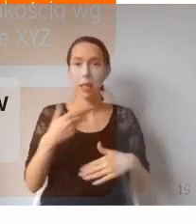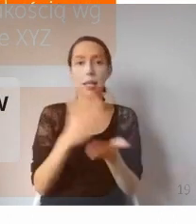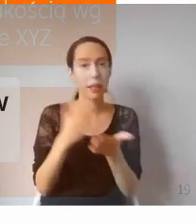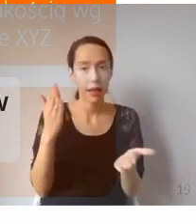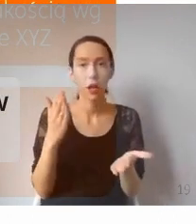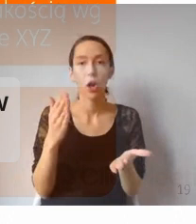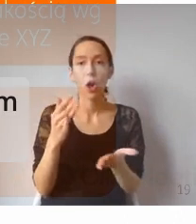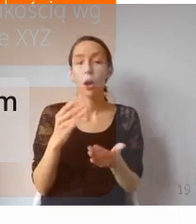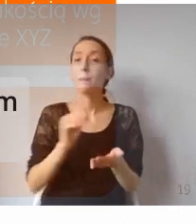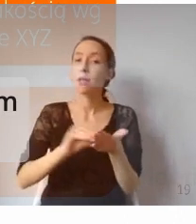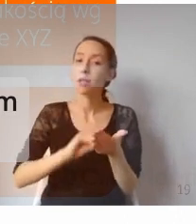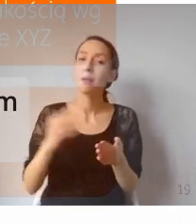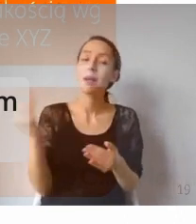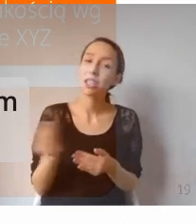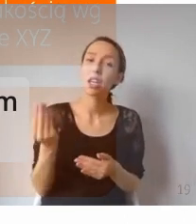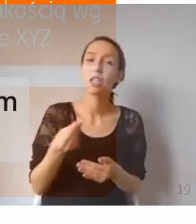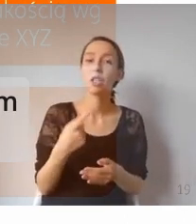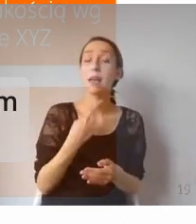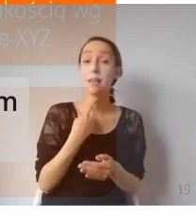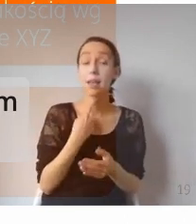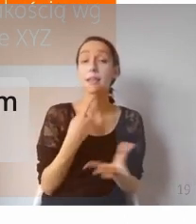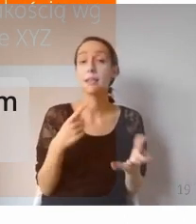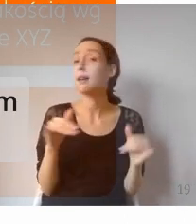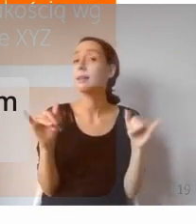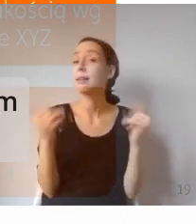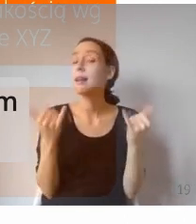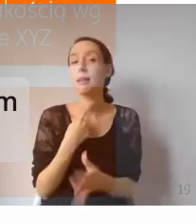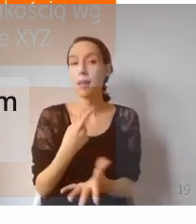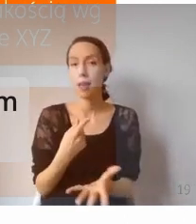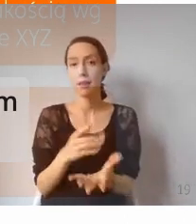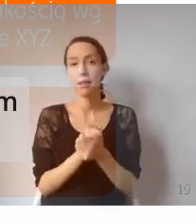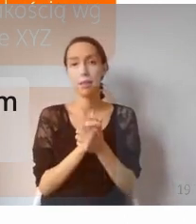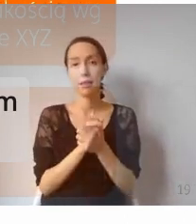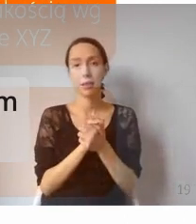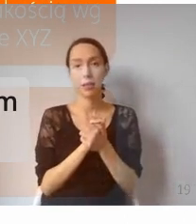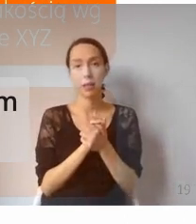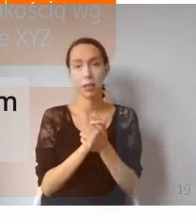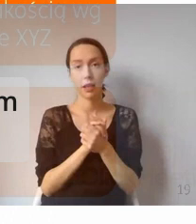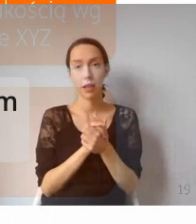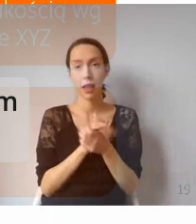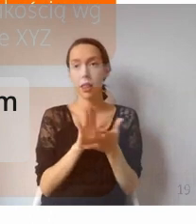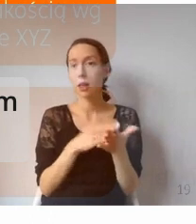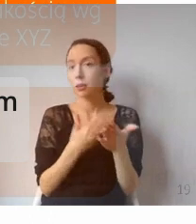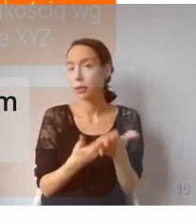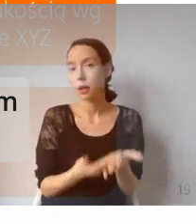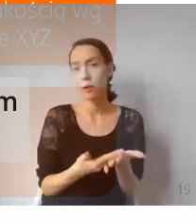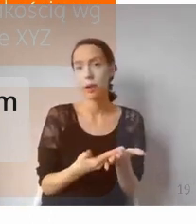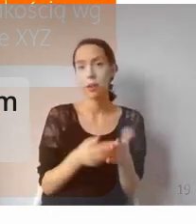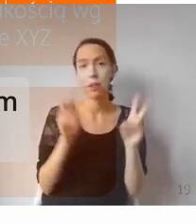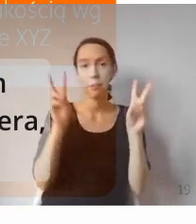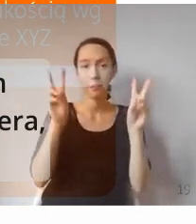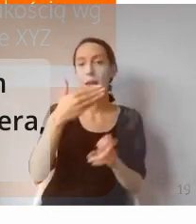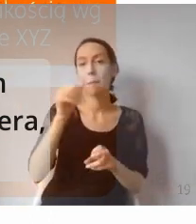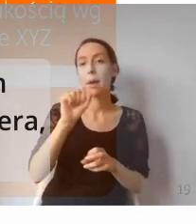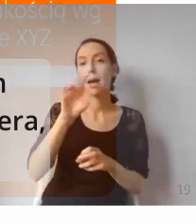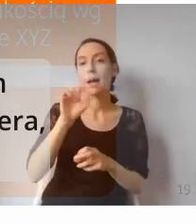tej i tej. Zamiast tutaj znalazłam też przykład, może być, nie wiem, magazynier w jakiejś firmie, na przykład Amazonie,